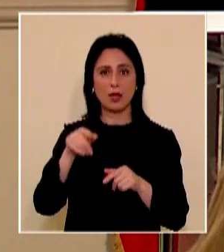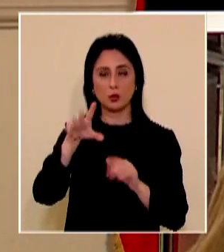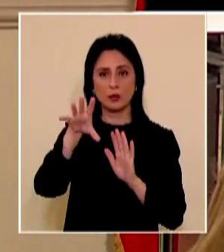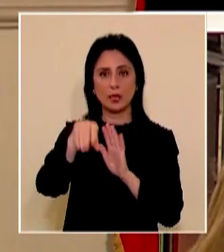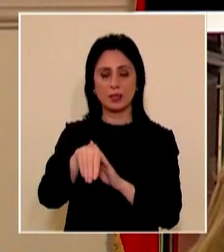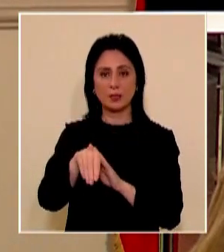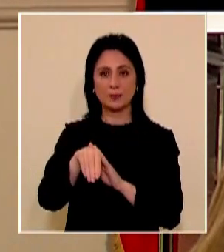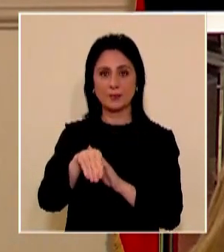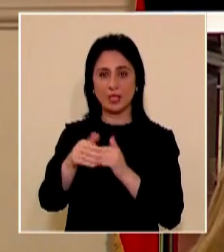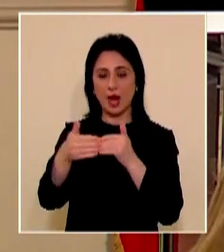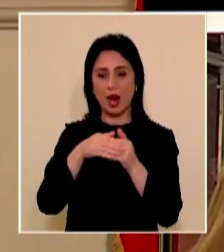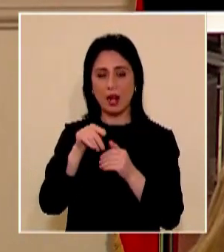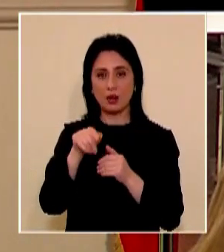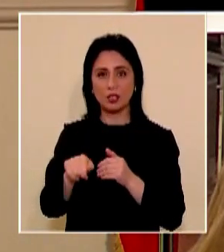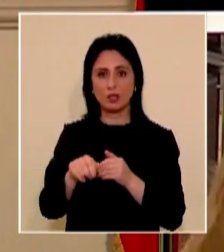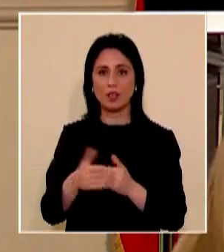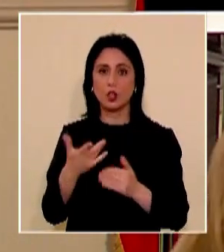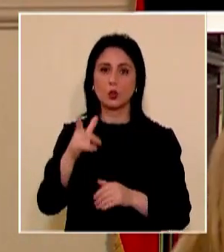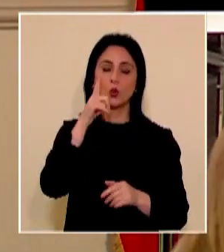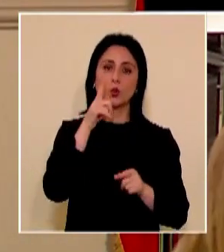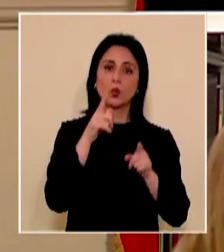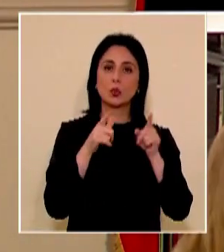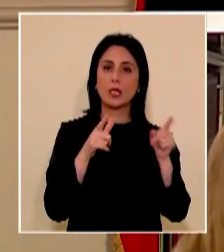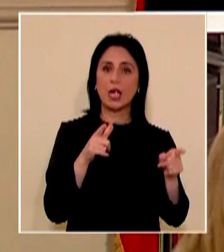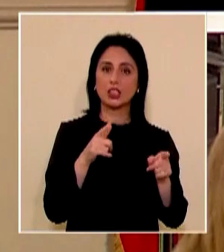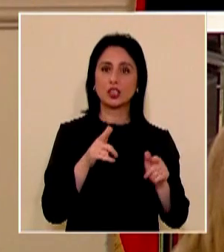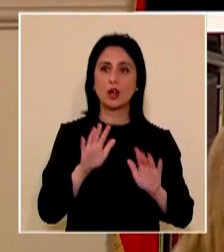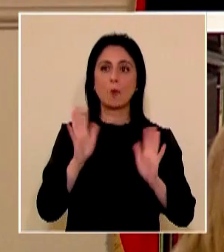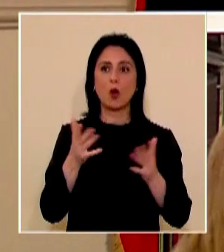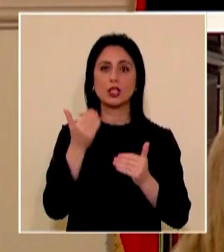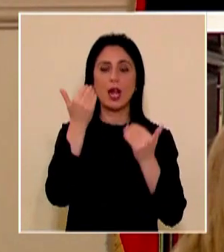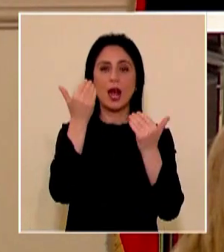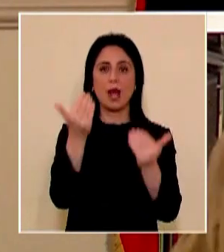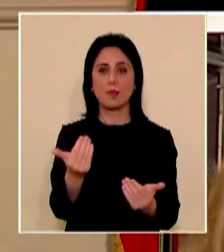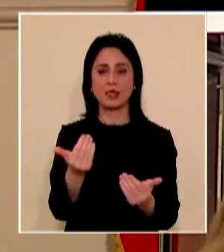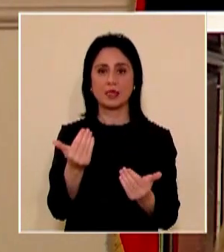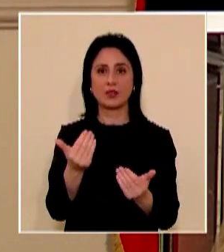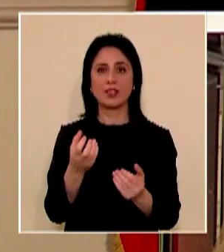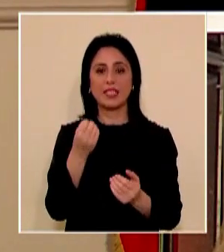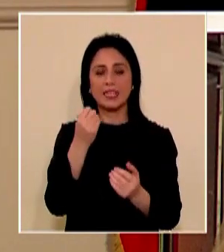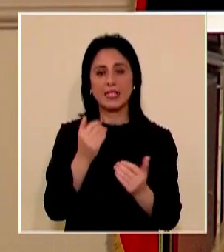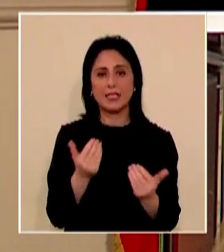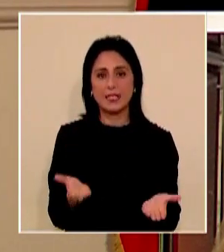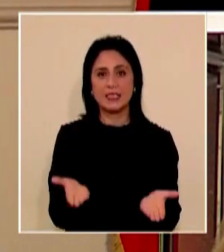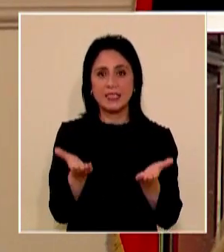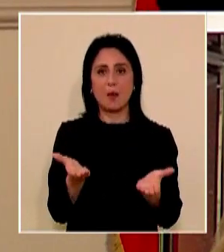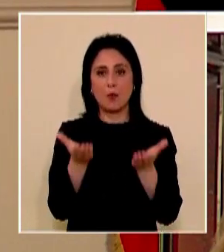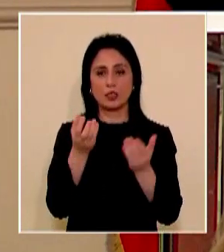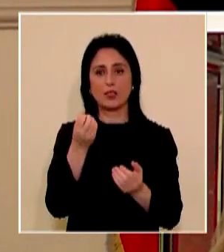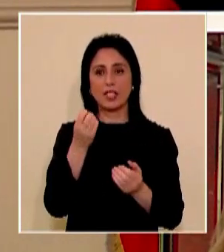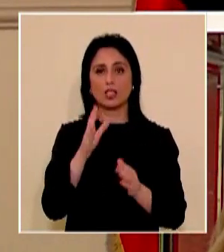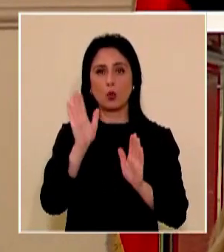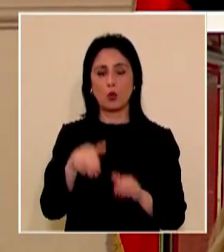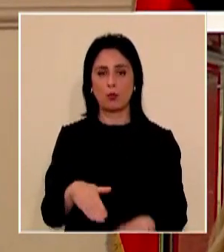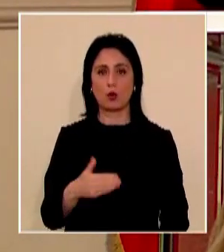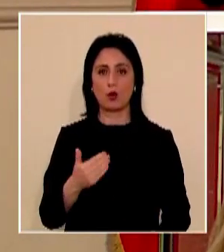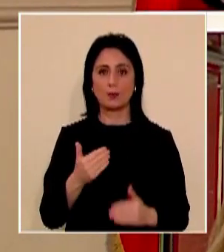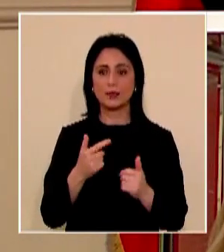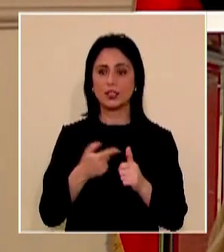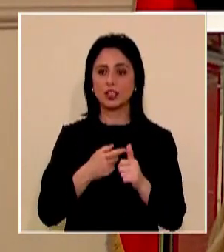znaleziska z Kutaisi wyeksponować, pokazać. I także dla polskich turystów, którzy będą przybywali tutaj do Gruzji, tych, którzy